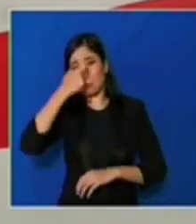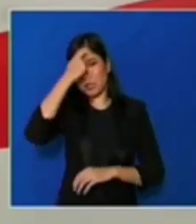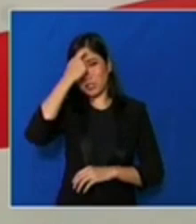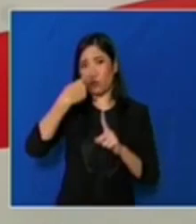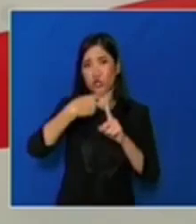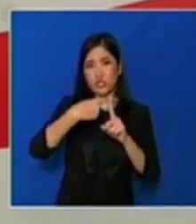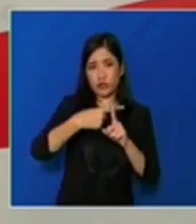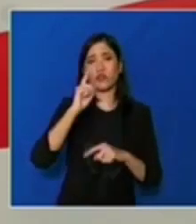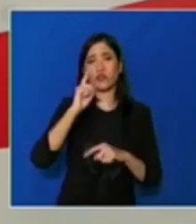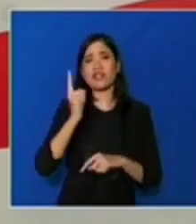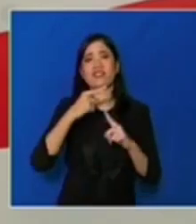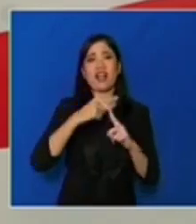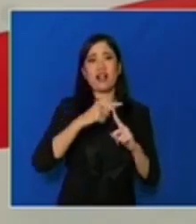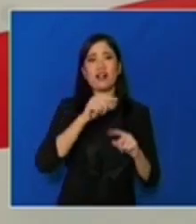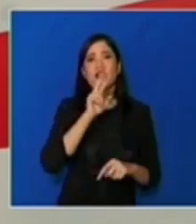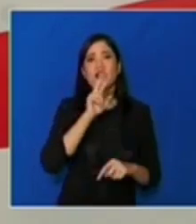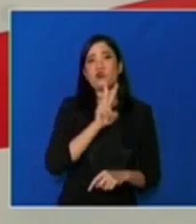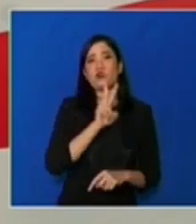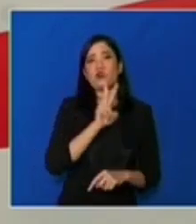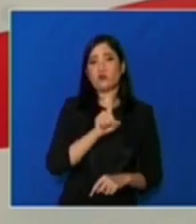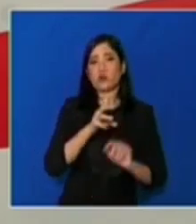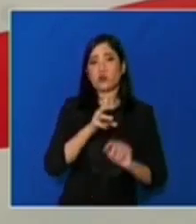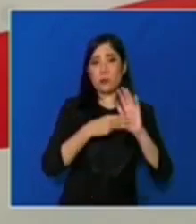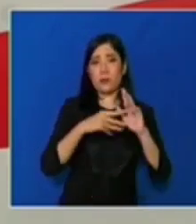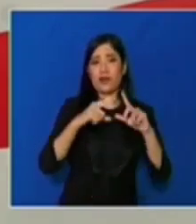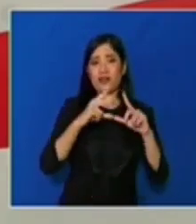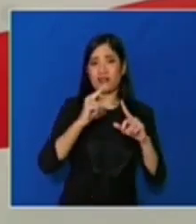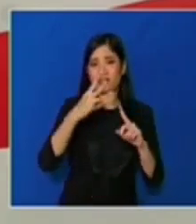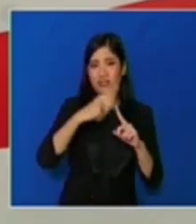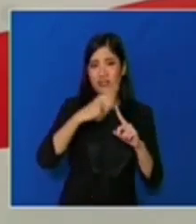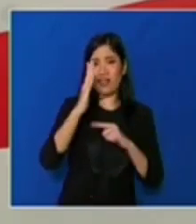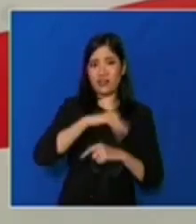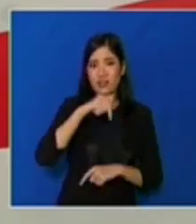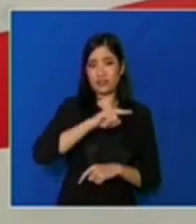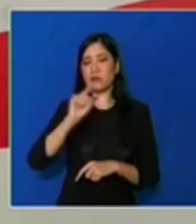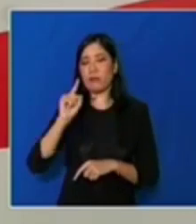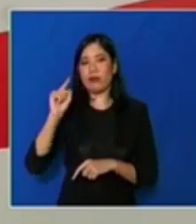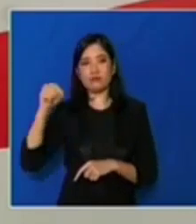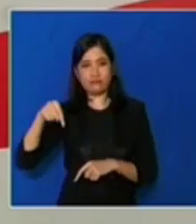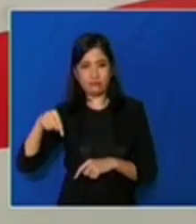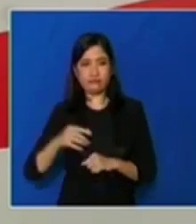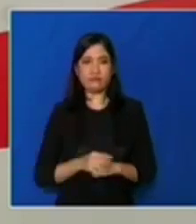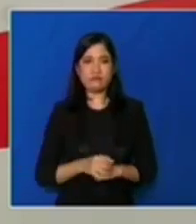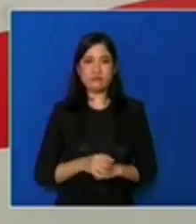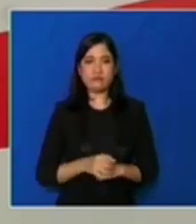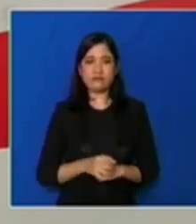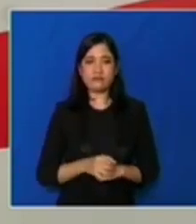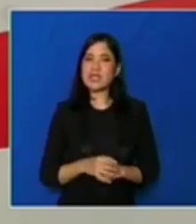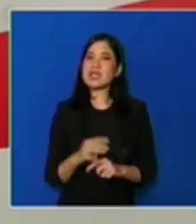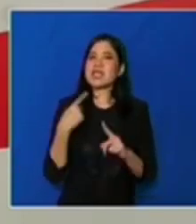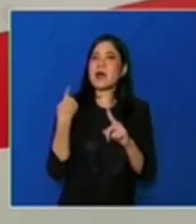dari tanggal 21maret padahal saat ini sampai dengan hari ini ada penambahan